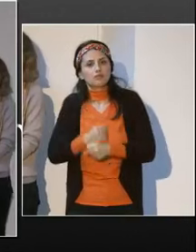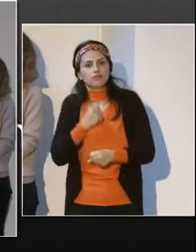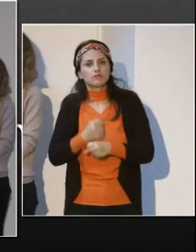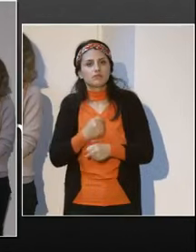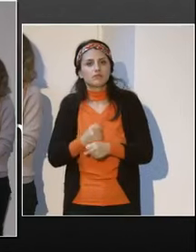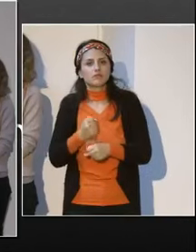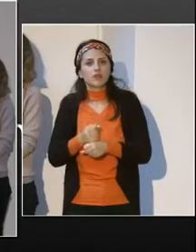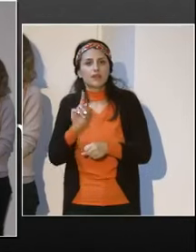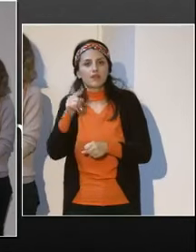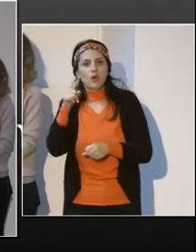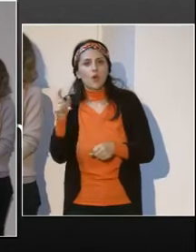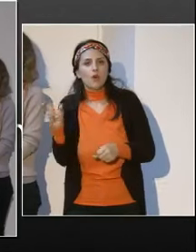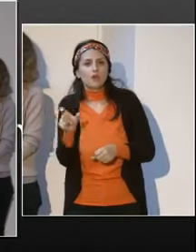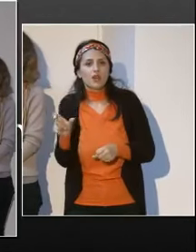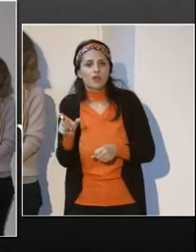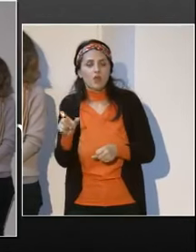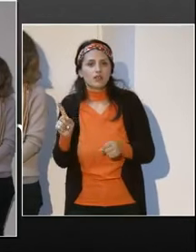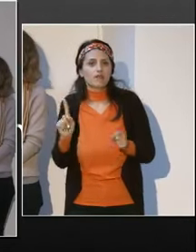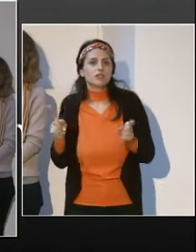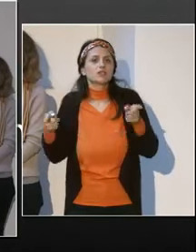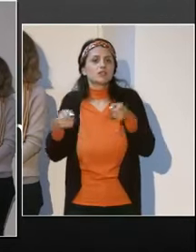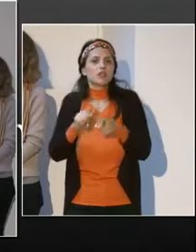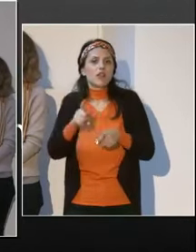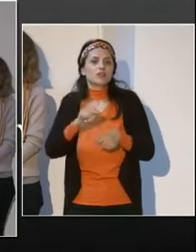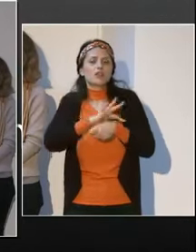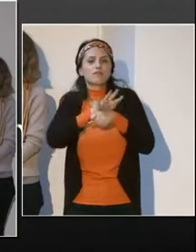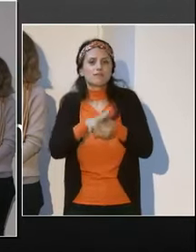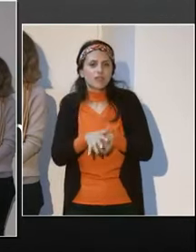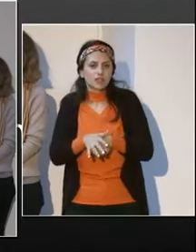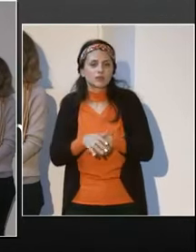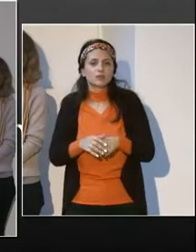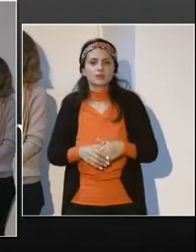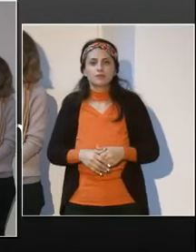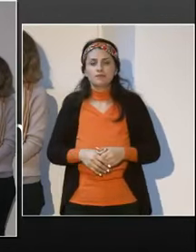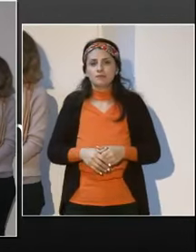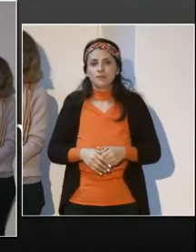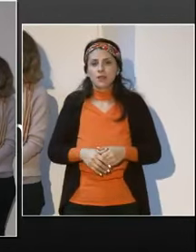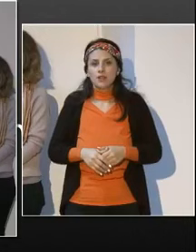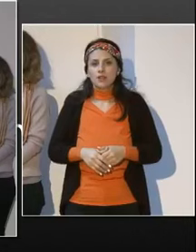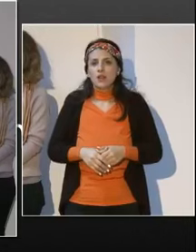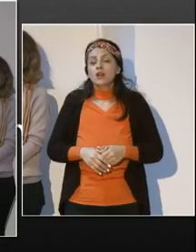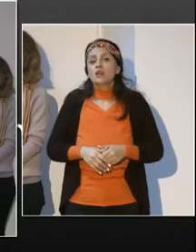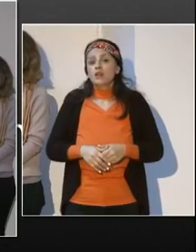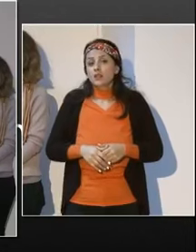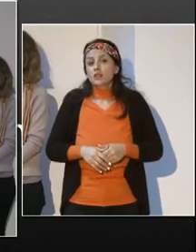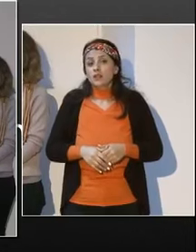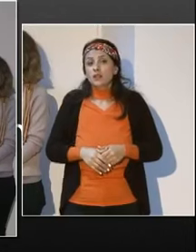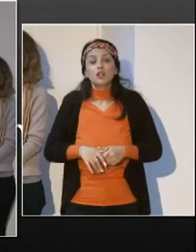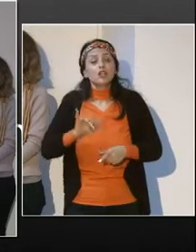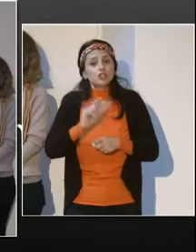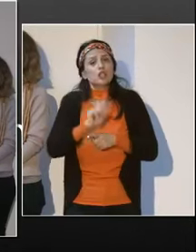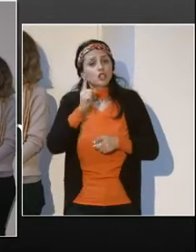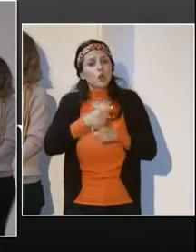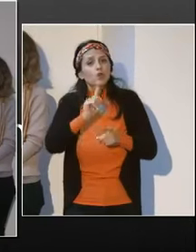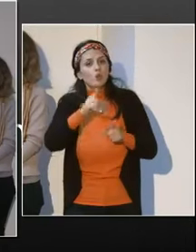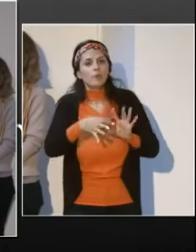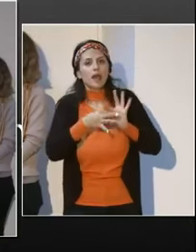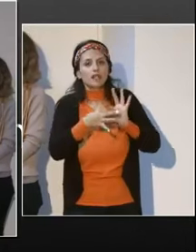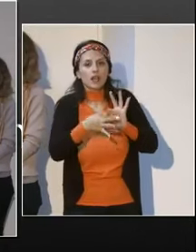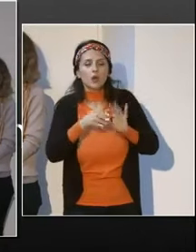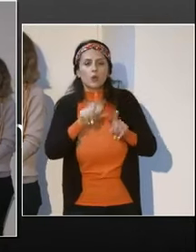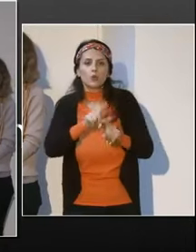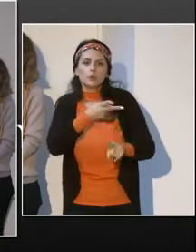scurtcircuitat o perioadă de vreme din cauza acestei epidemii în paralel cu acest mecanism instituțional în parteneriat cu